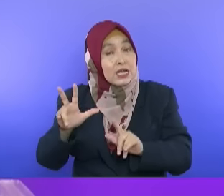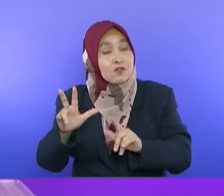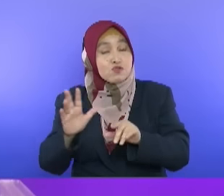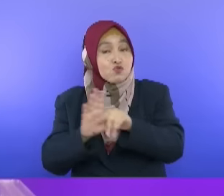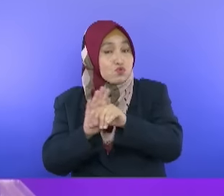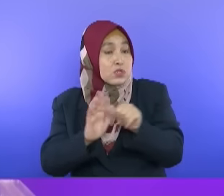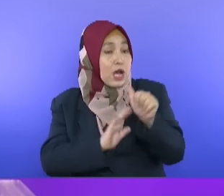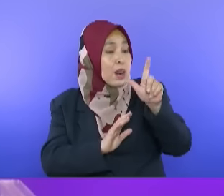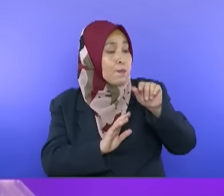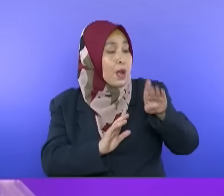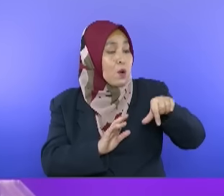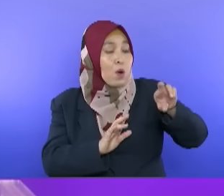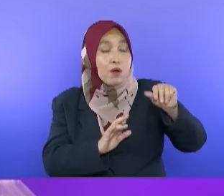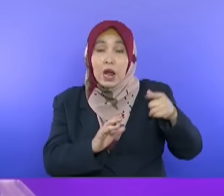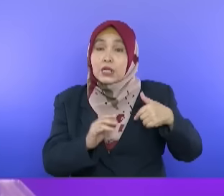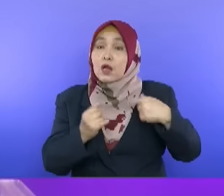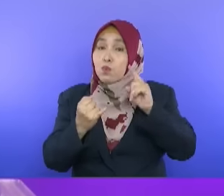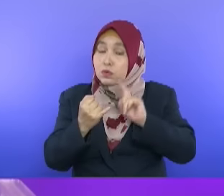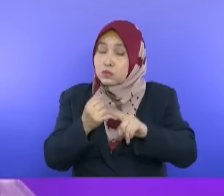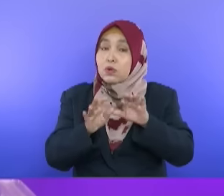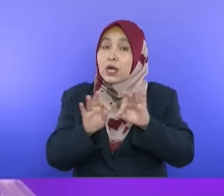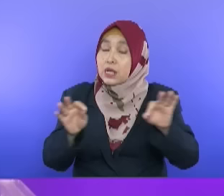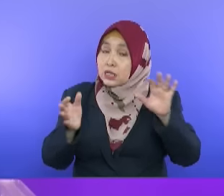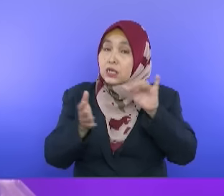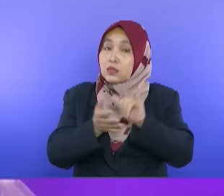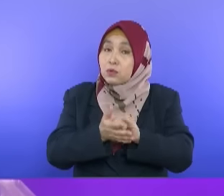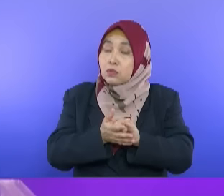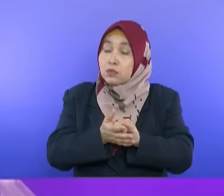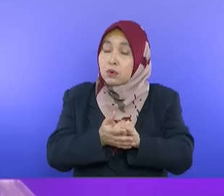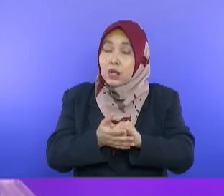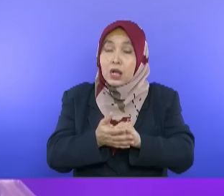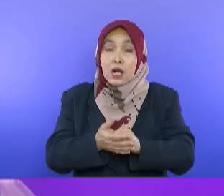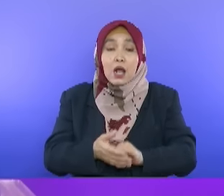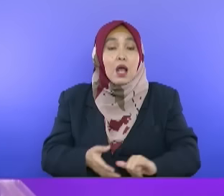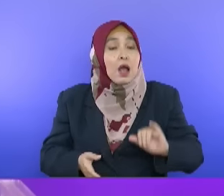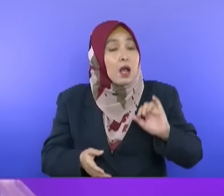al-baqarah dan di ujung ayat itu ya